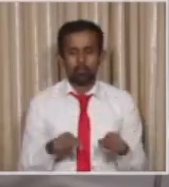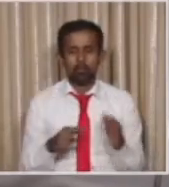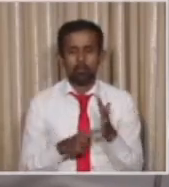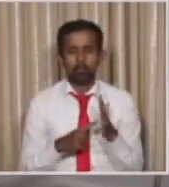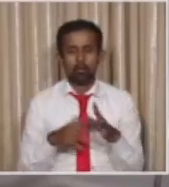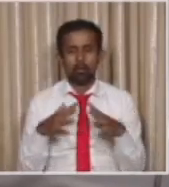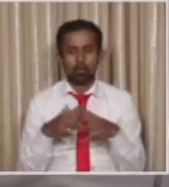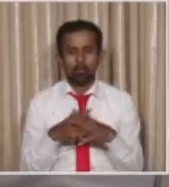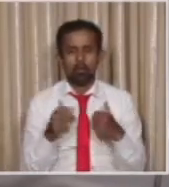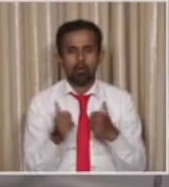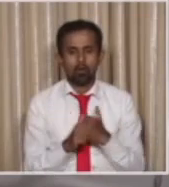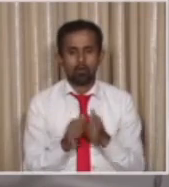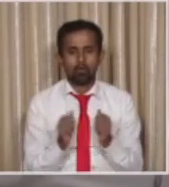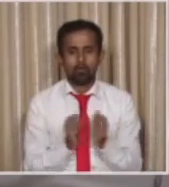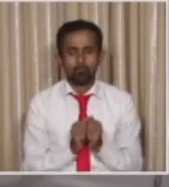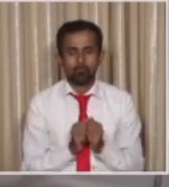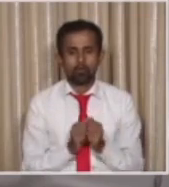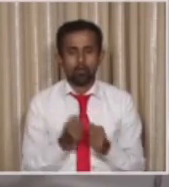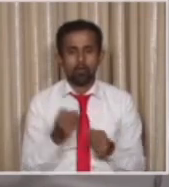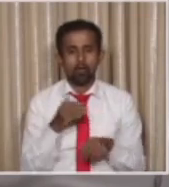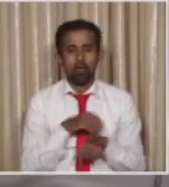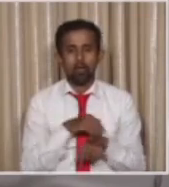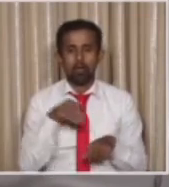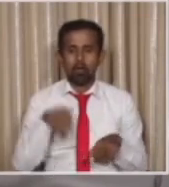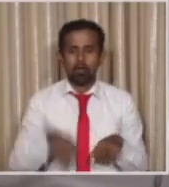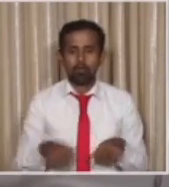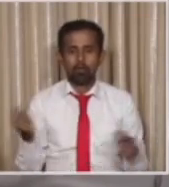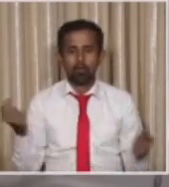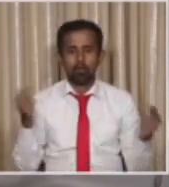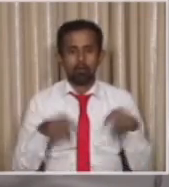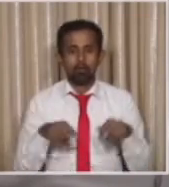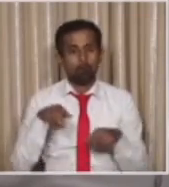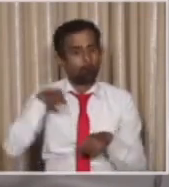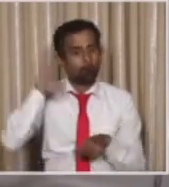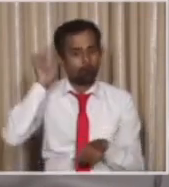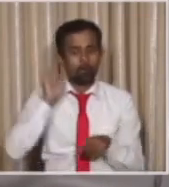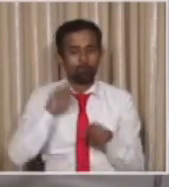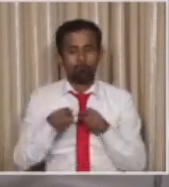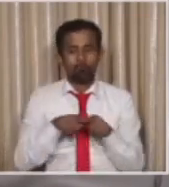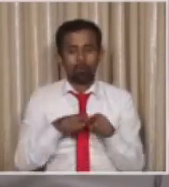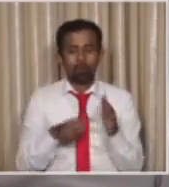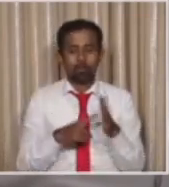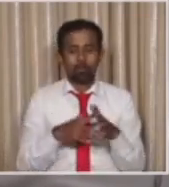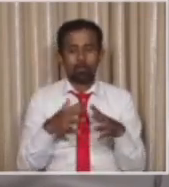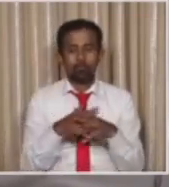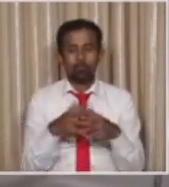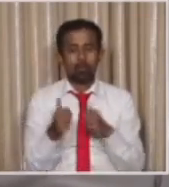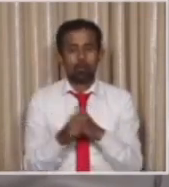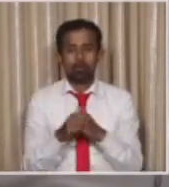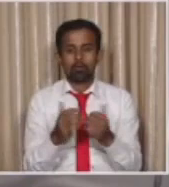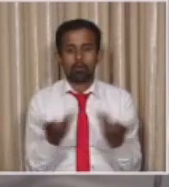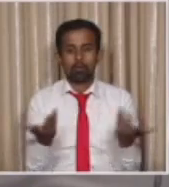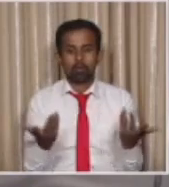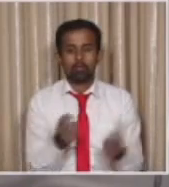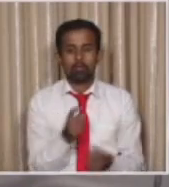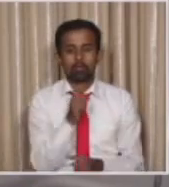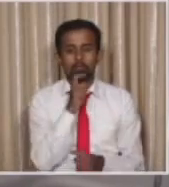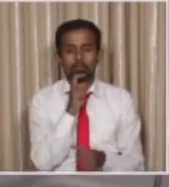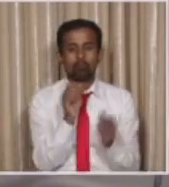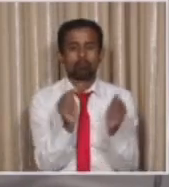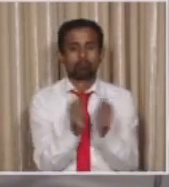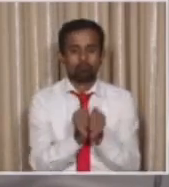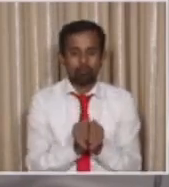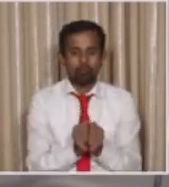संपादन क्रियावलियट हबे अदापि रस्वेलाइन्ने विनदा रस्वेन नीति संपादन क्रियावलियट नेवेयि अधिकरणमे